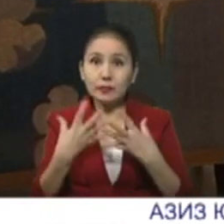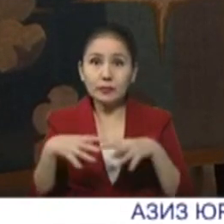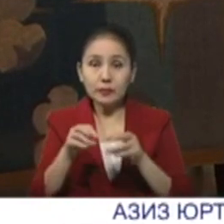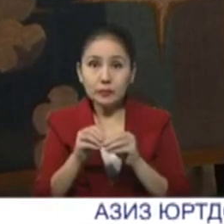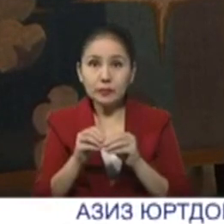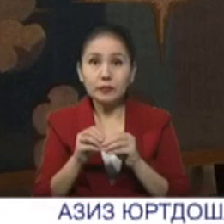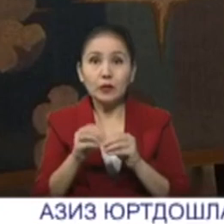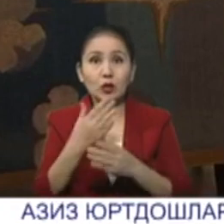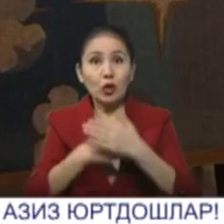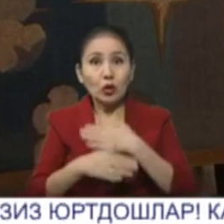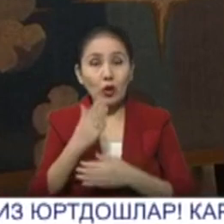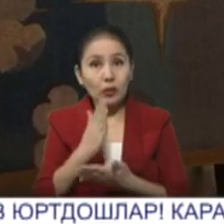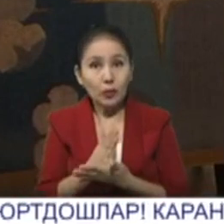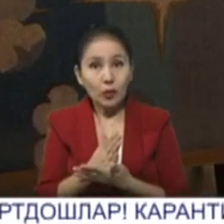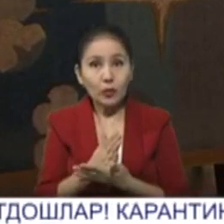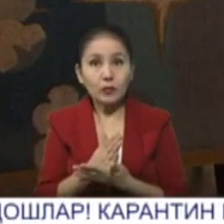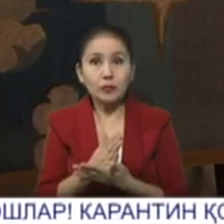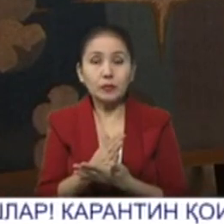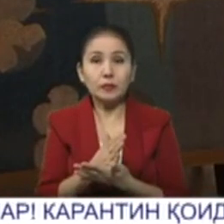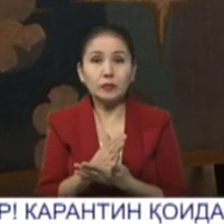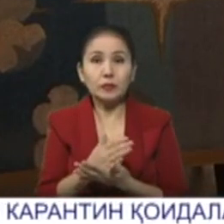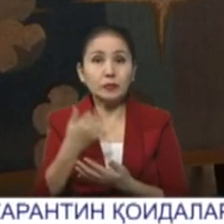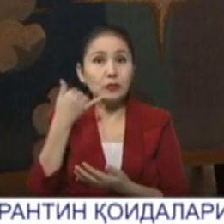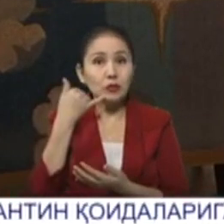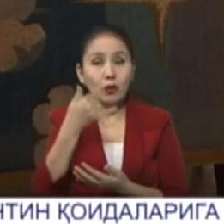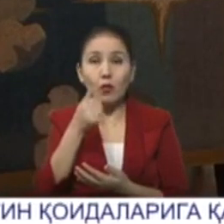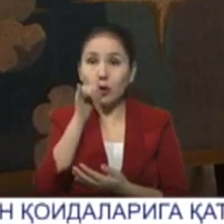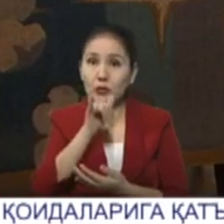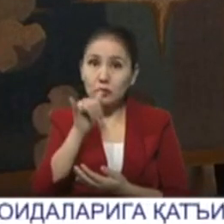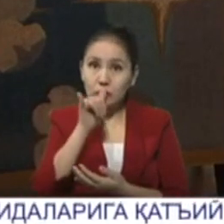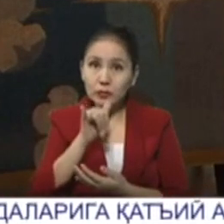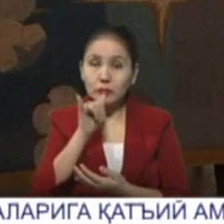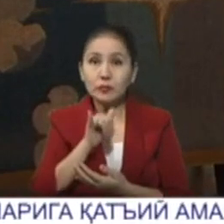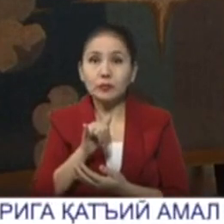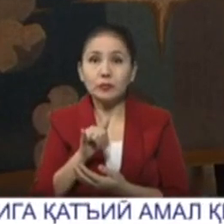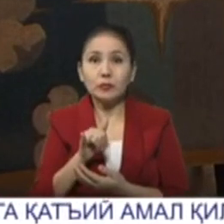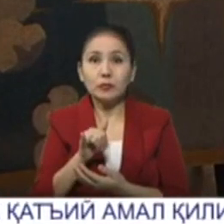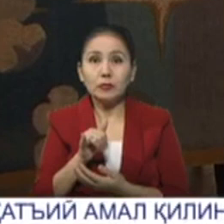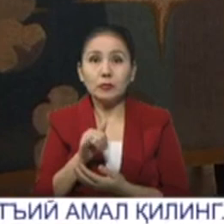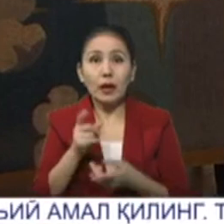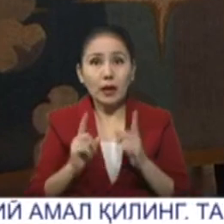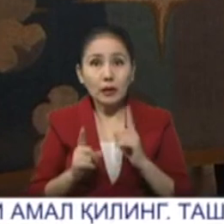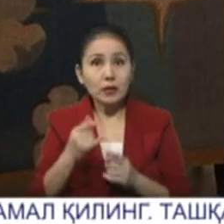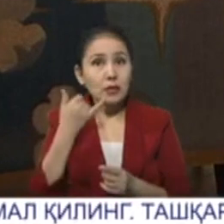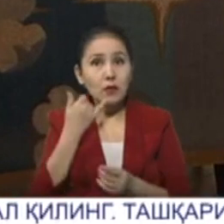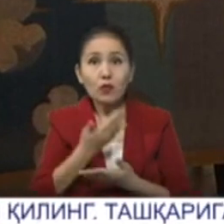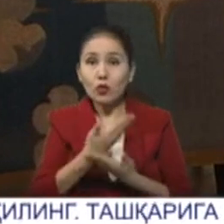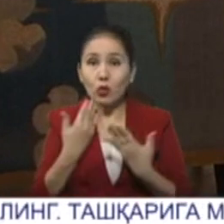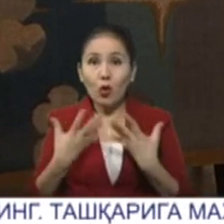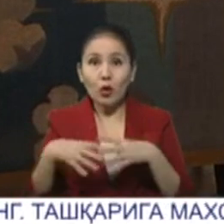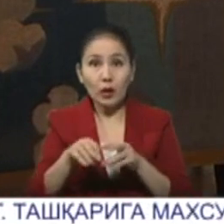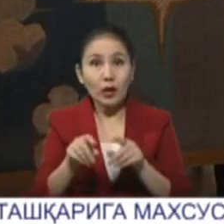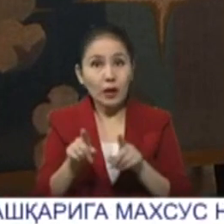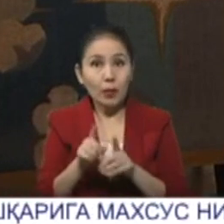muhtoj, nogironligi bor, telefon qilib tushunmaydigan, haqiqatan telefoni yo'q oilalarimiz